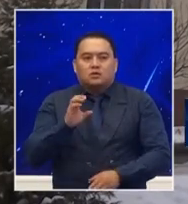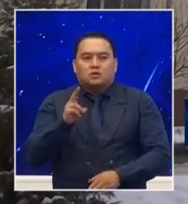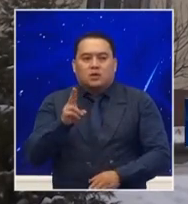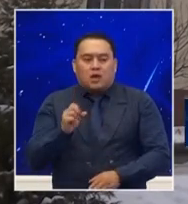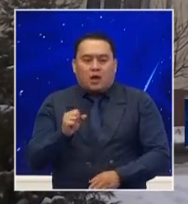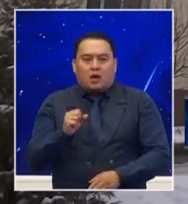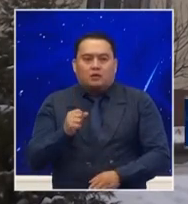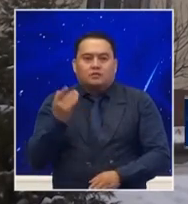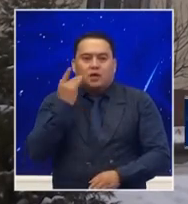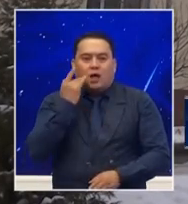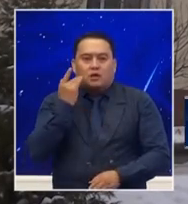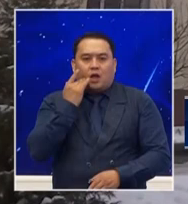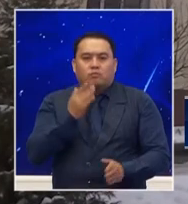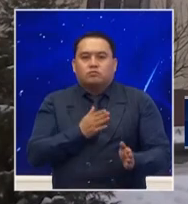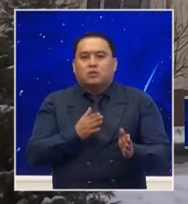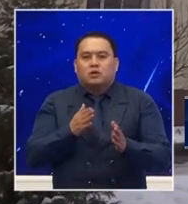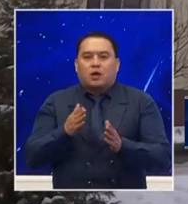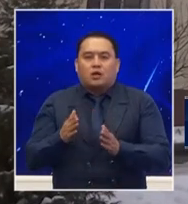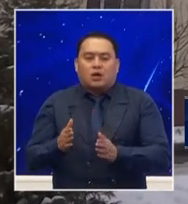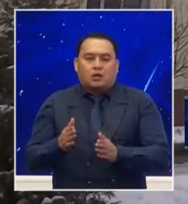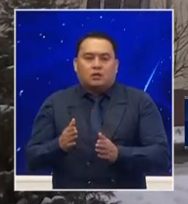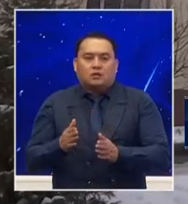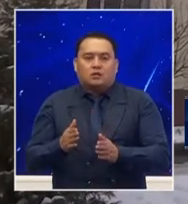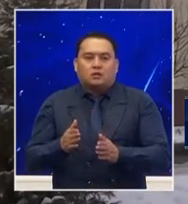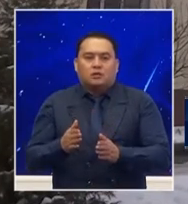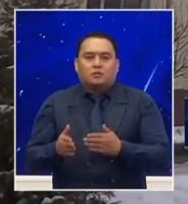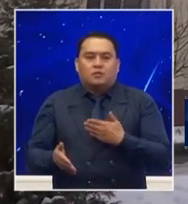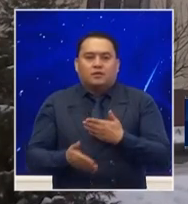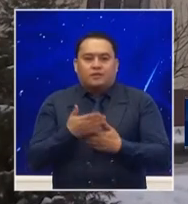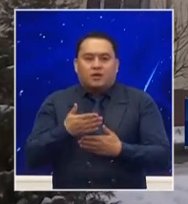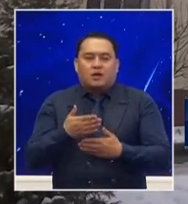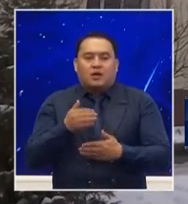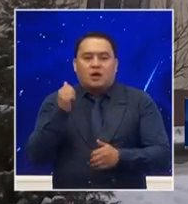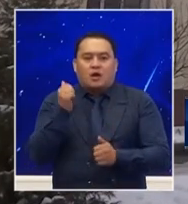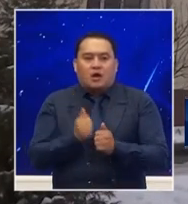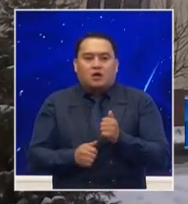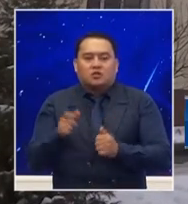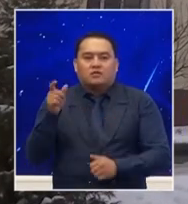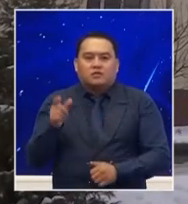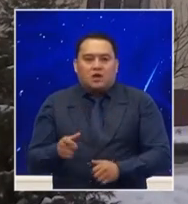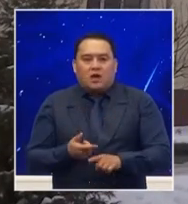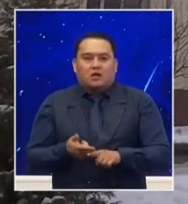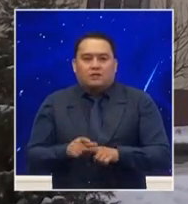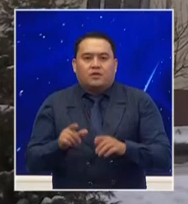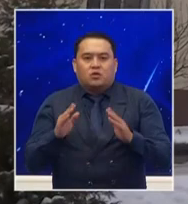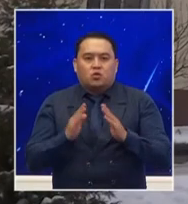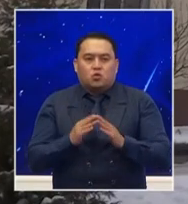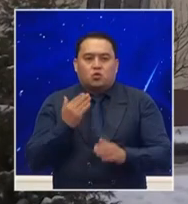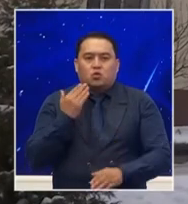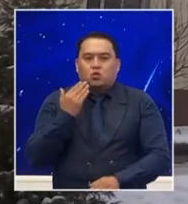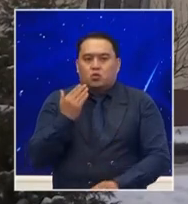в субсидарном порядке может взыскать и привлечь к ответственности каждого жильца этого дома, который